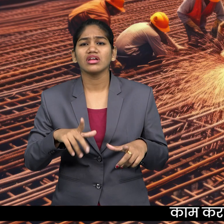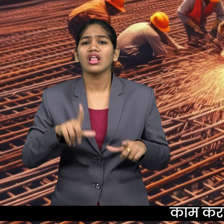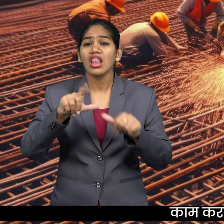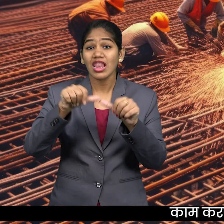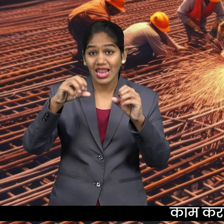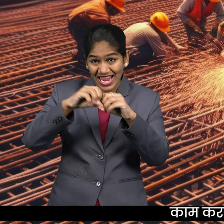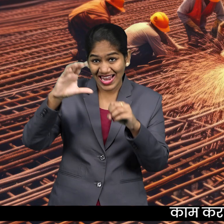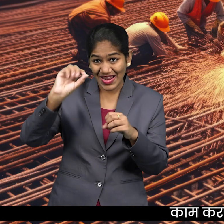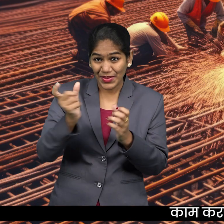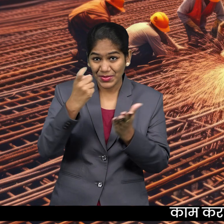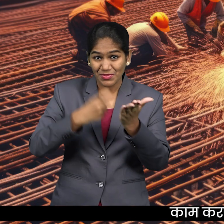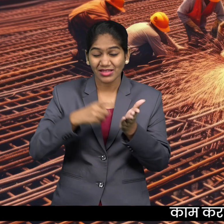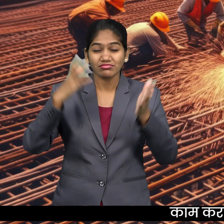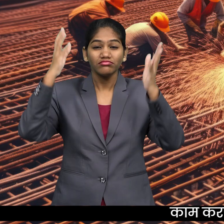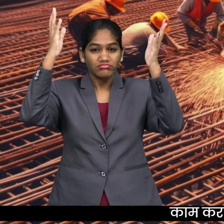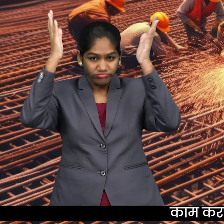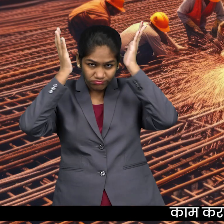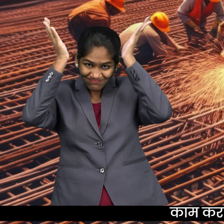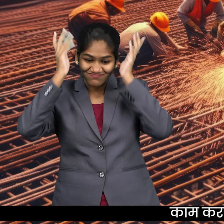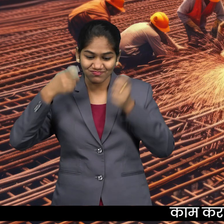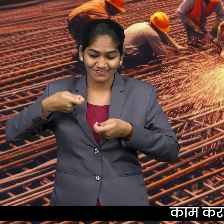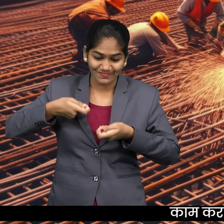काम करण्याचा समावेश होतो.